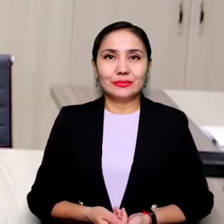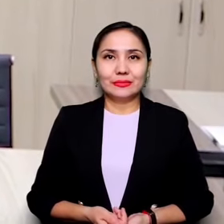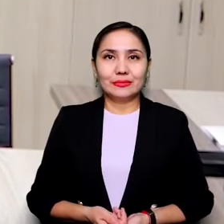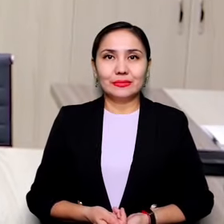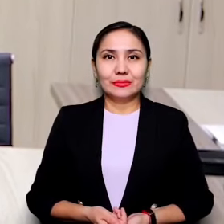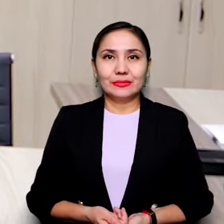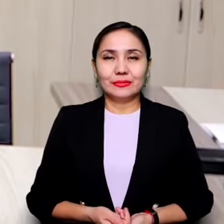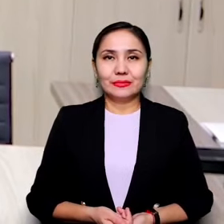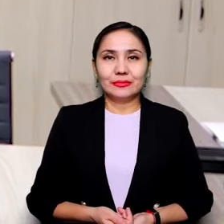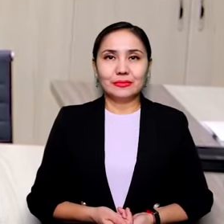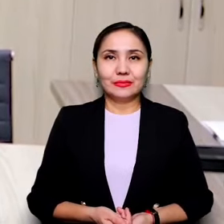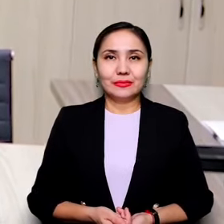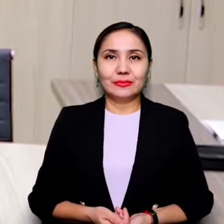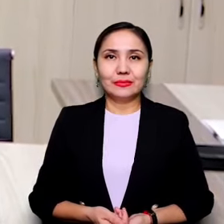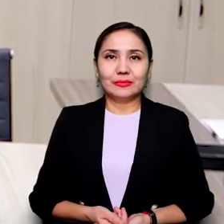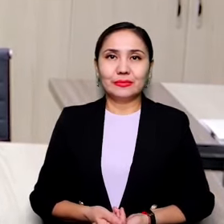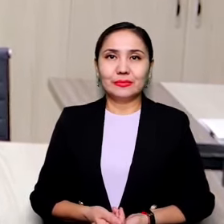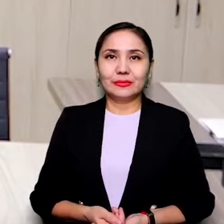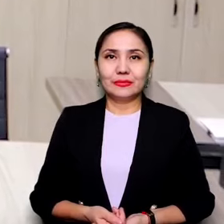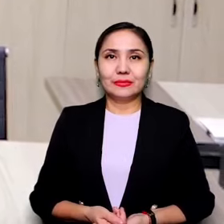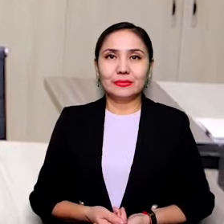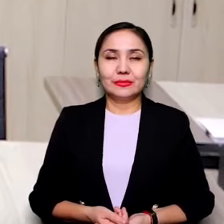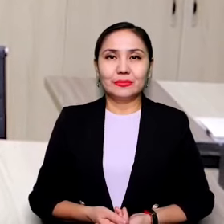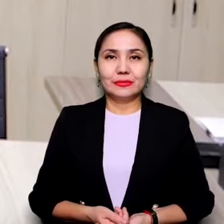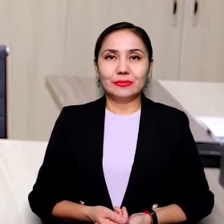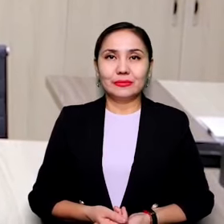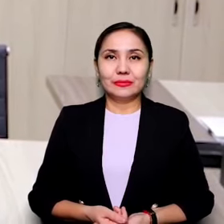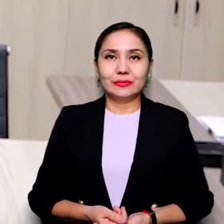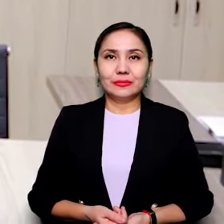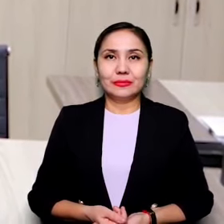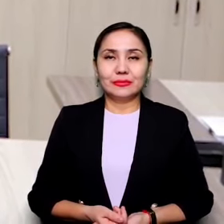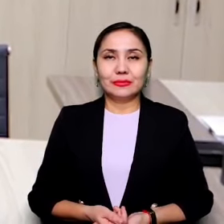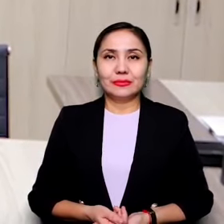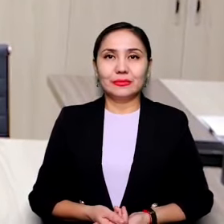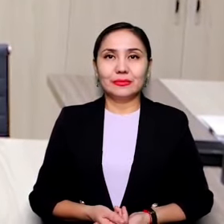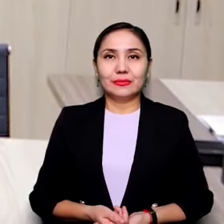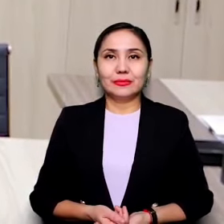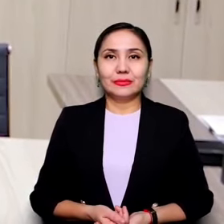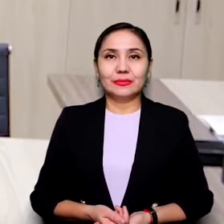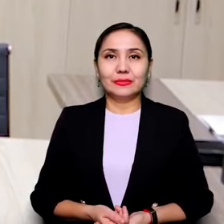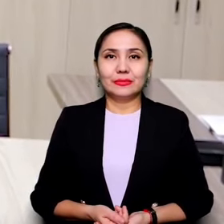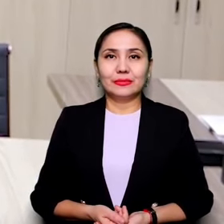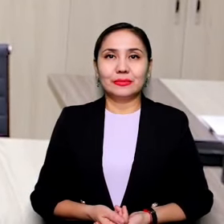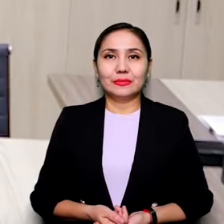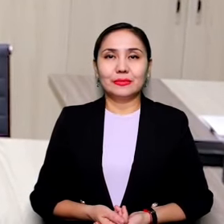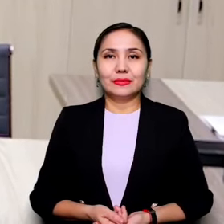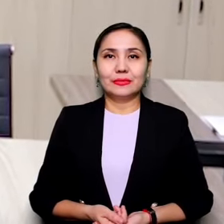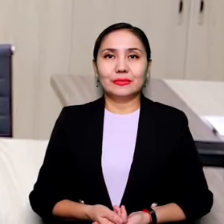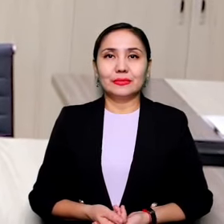kiygan sochlari bir tomonga yoyilgan nogironlar aravachasidagi yosh qizni kuzatib qo'ydi.